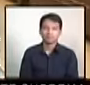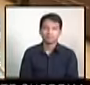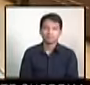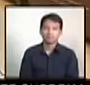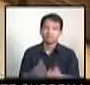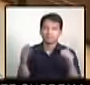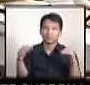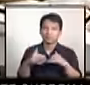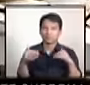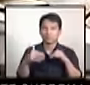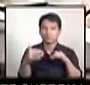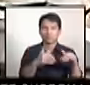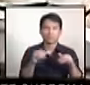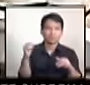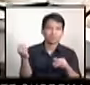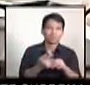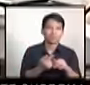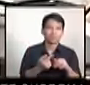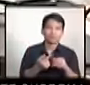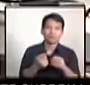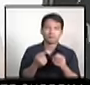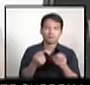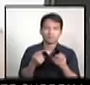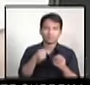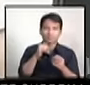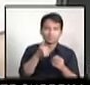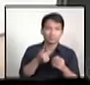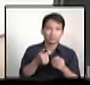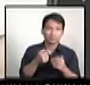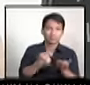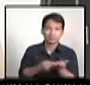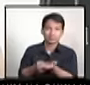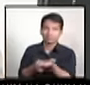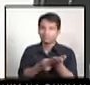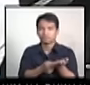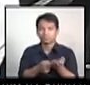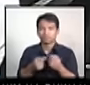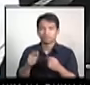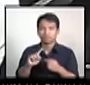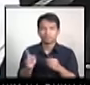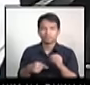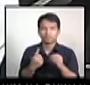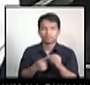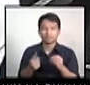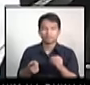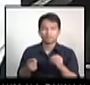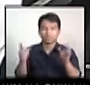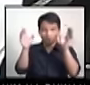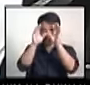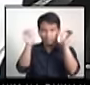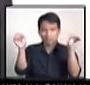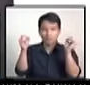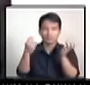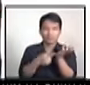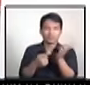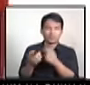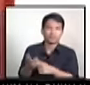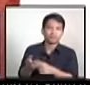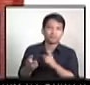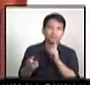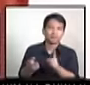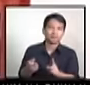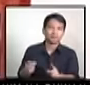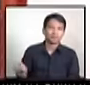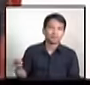Pinulong ng COMELEC ang kampo ng mga kakandidato sa pagkapangulo. Dito pinag-usapan ang panuntunan sa gagawing presidential debates. Siniguro